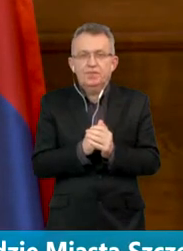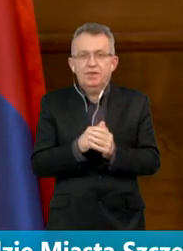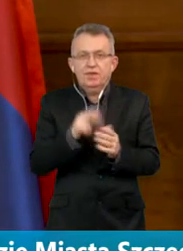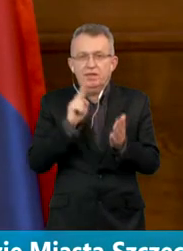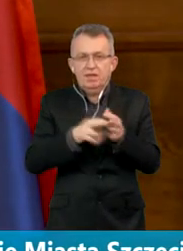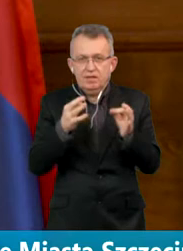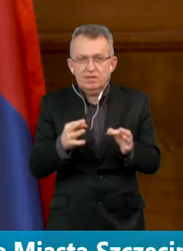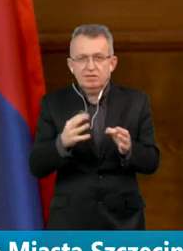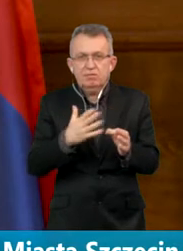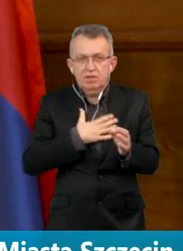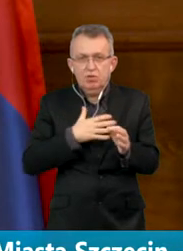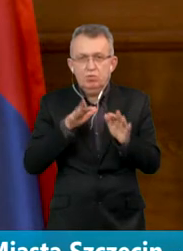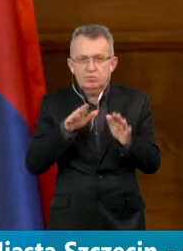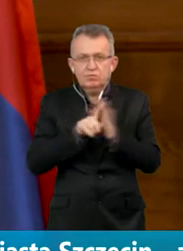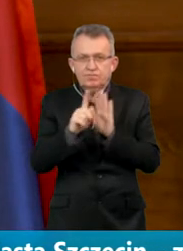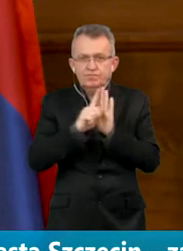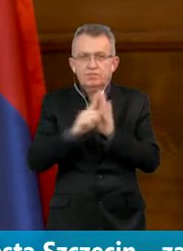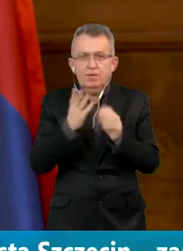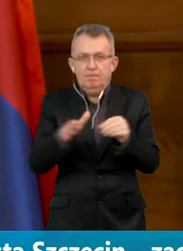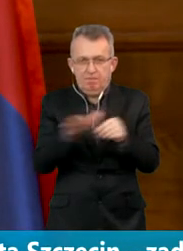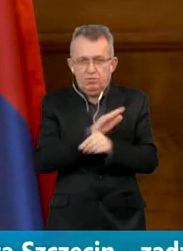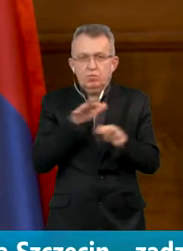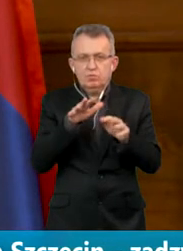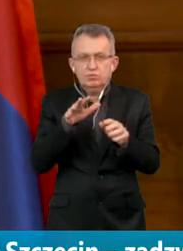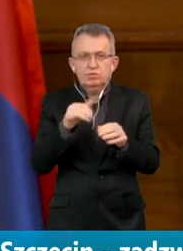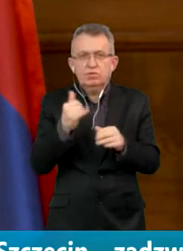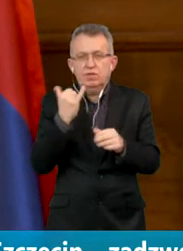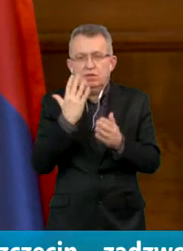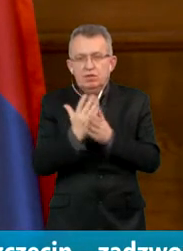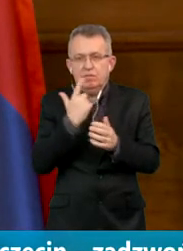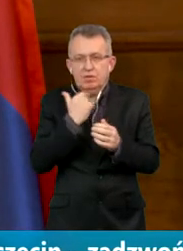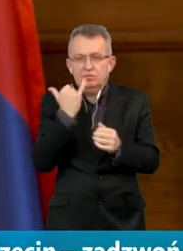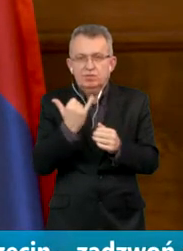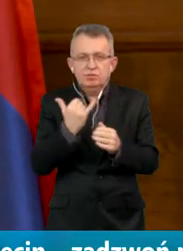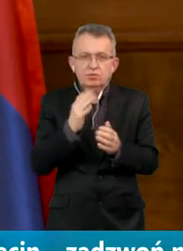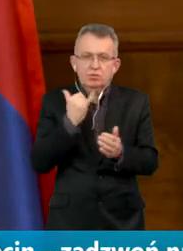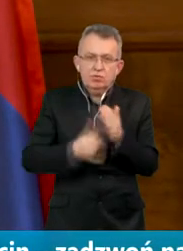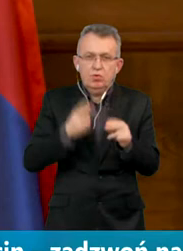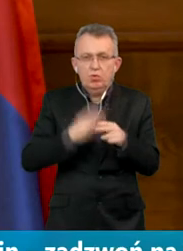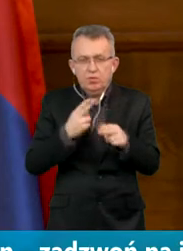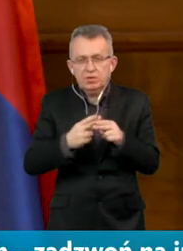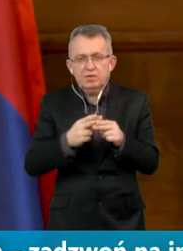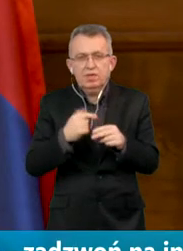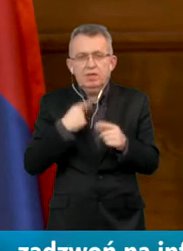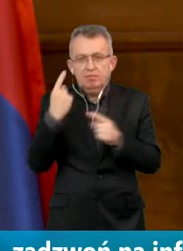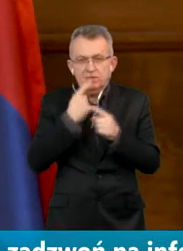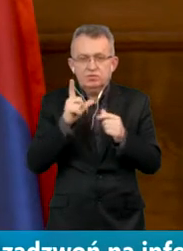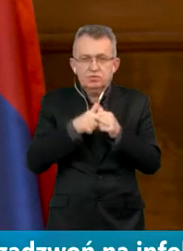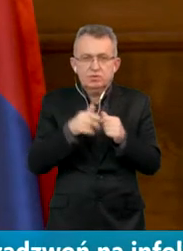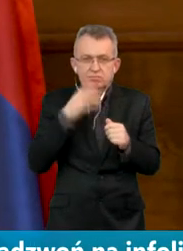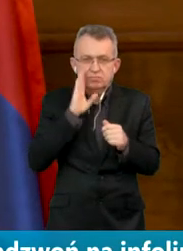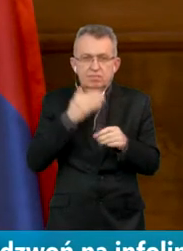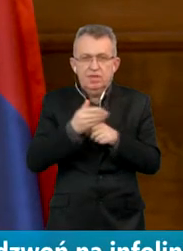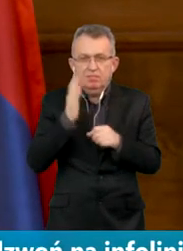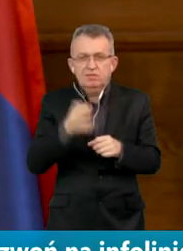ten moment mamy dość wysoką frekwencję w szkołach, pojedyncze przypadki zachorowań, więc mam nadzieję, że ta tendencja się utrzyma